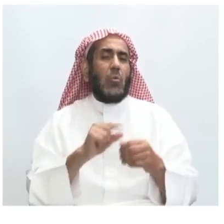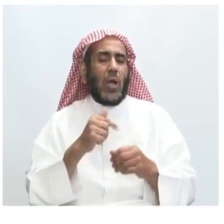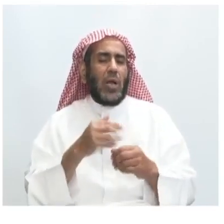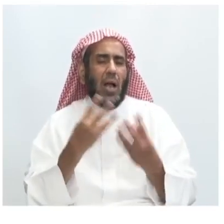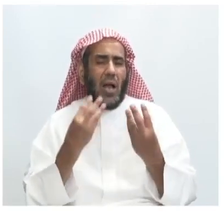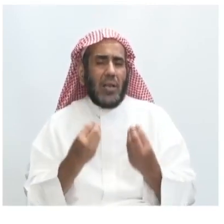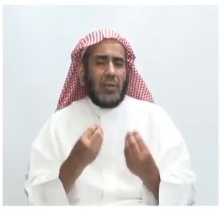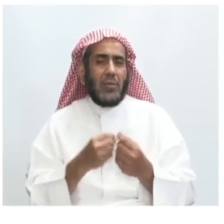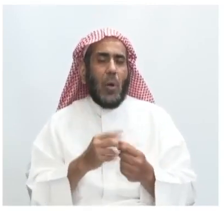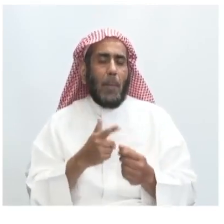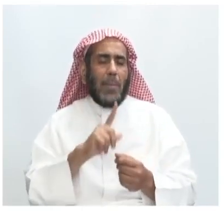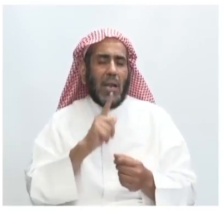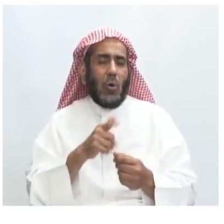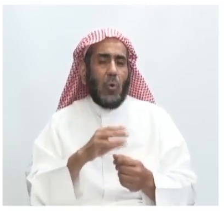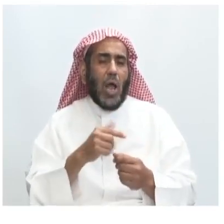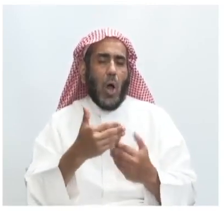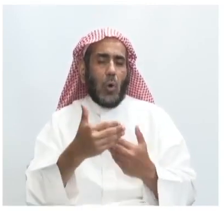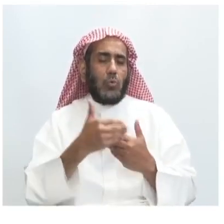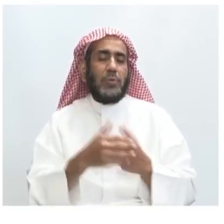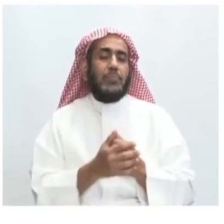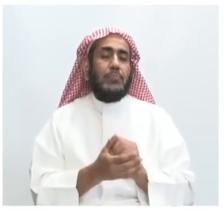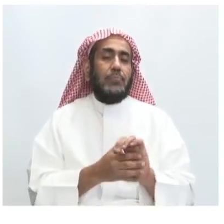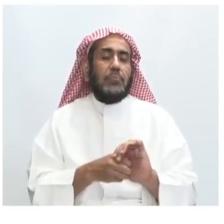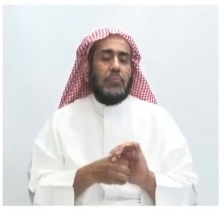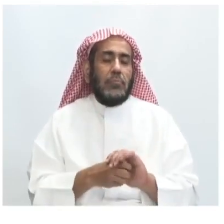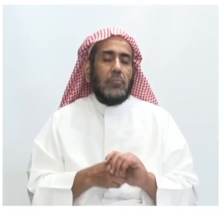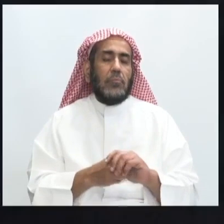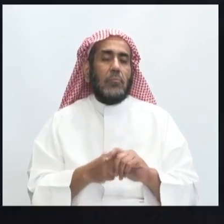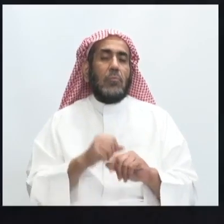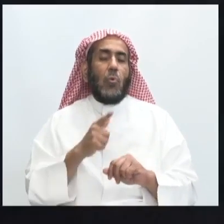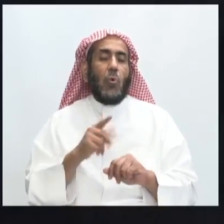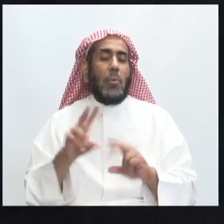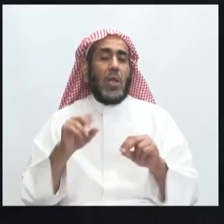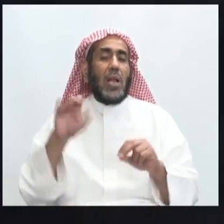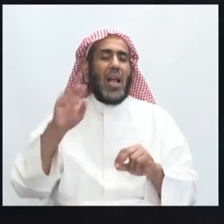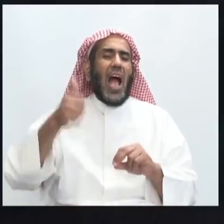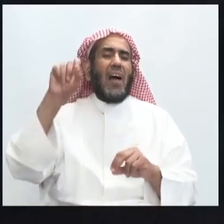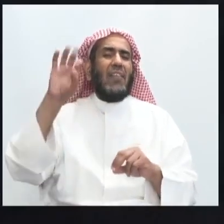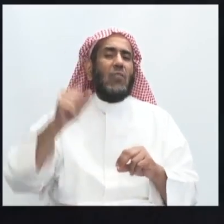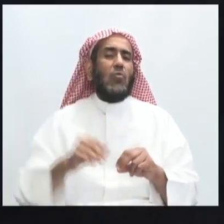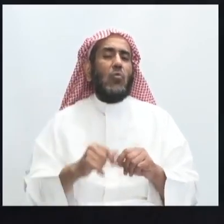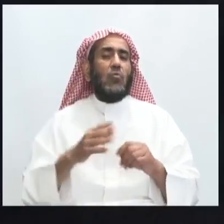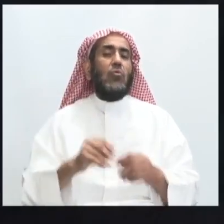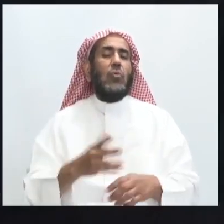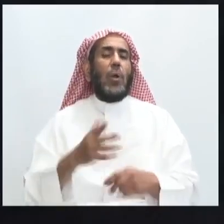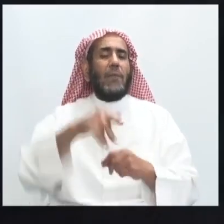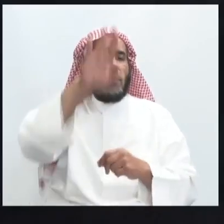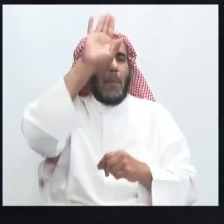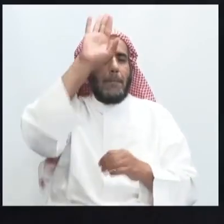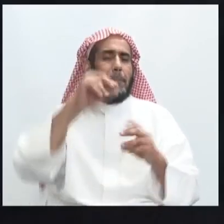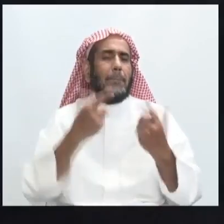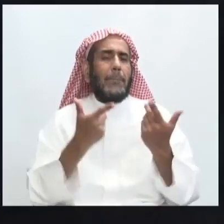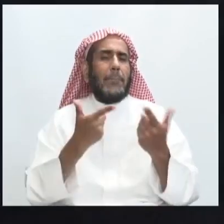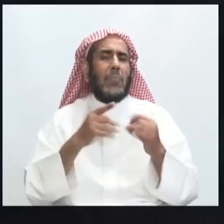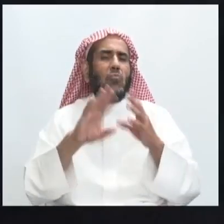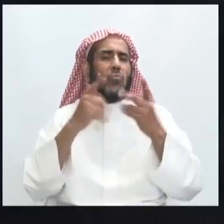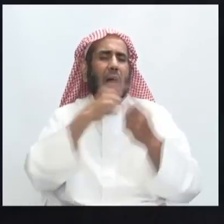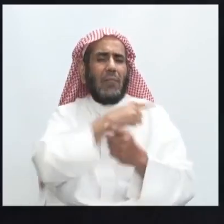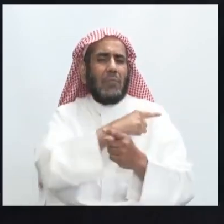قليلا من يقول لها اقدمي وايضا هم مثلك من مثله وكانه يعظم فاستفهام